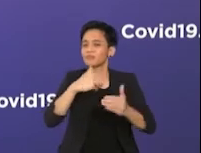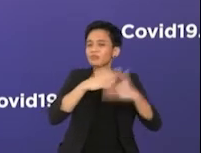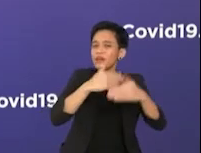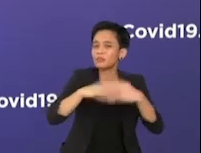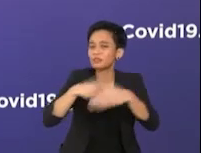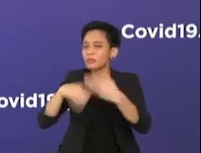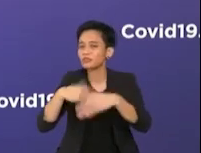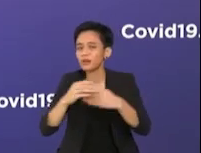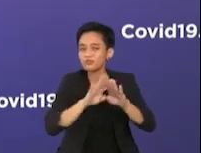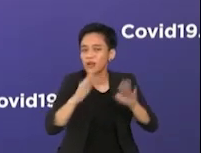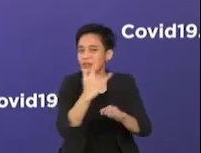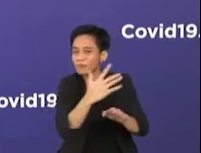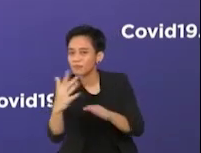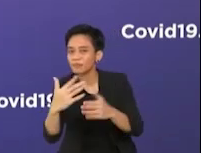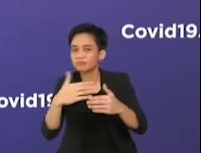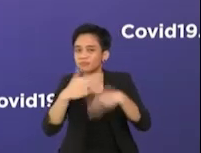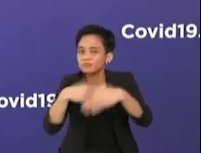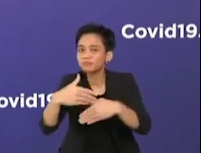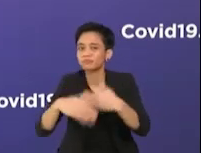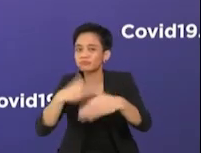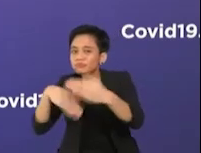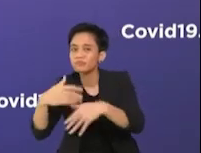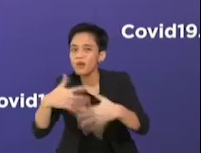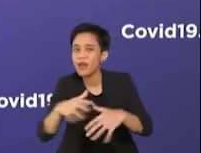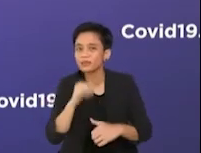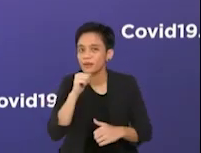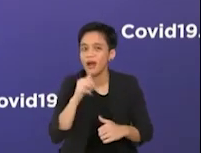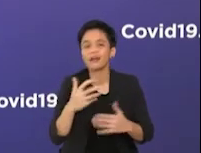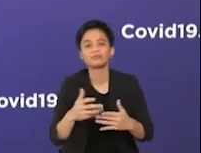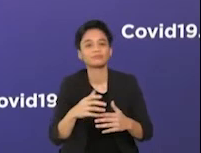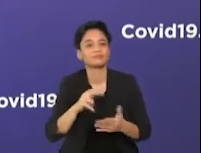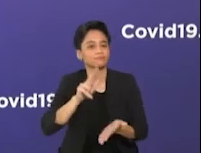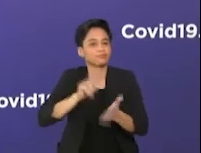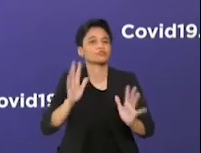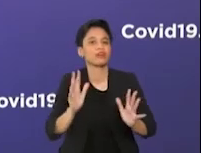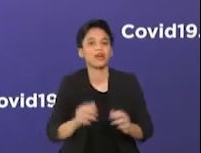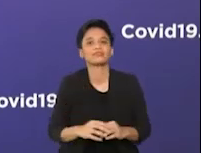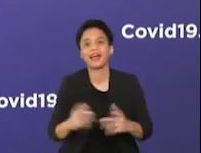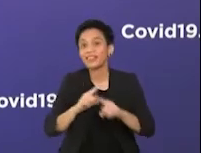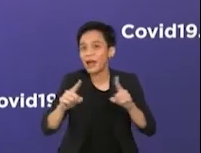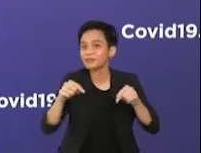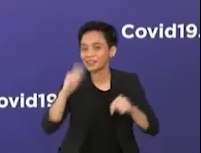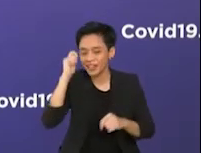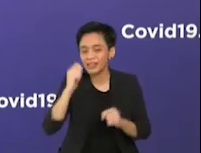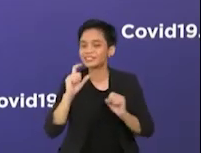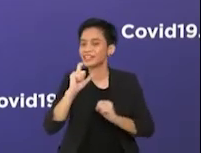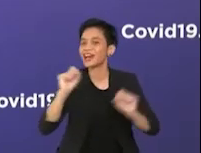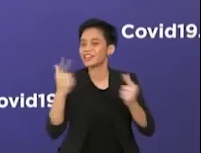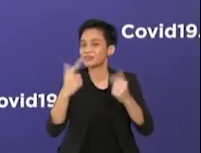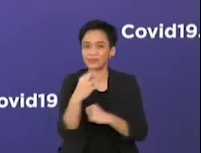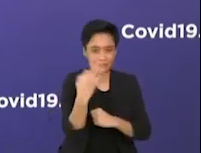melaksanakan ini Tentunya dengan norma hidup yang baru seperti yang telah saya sampaikan di depan